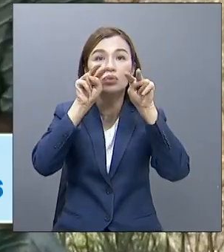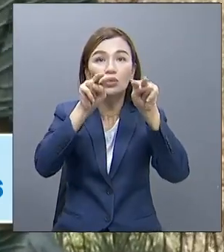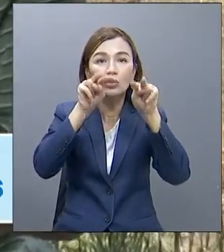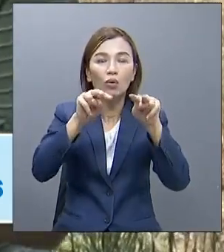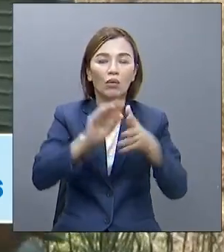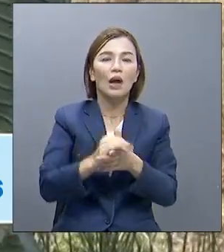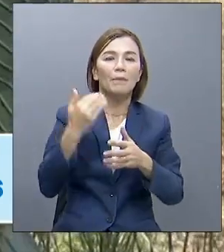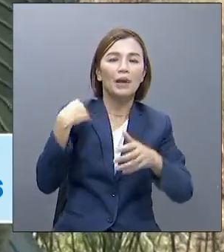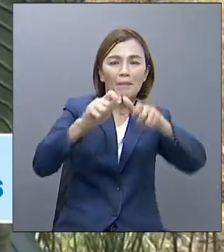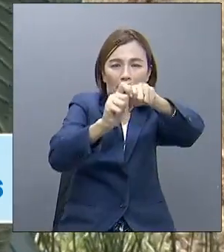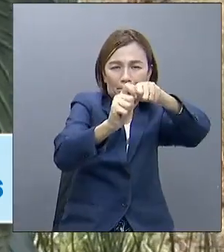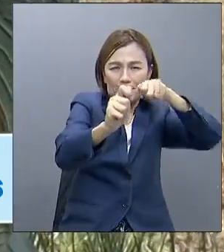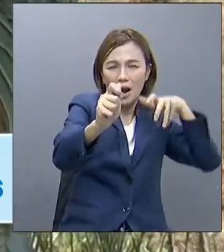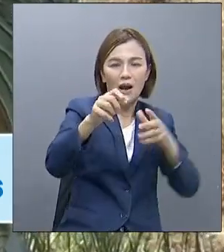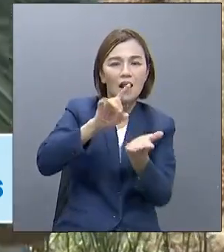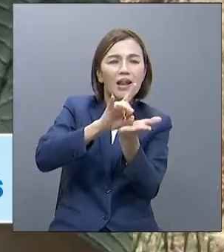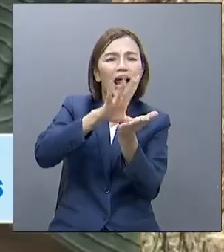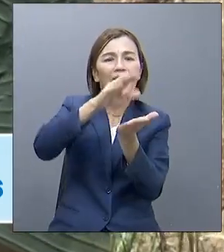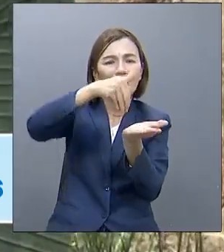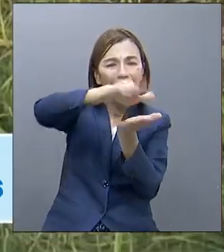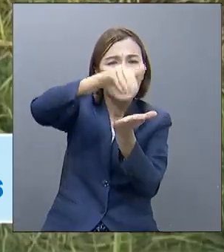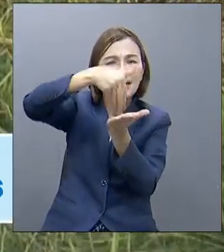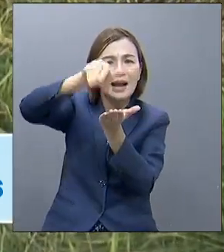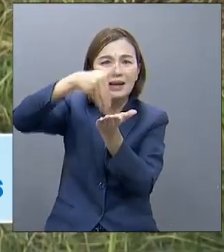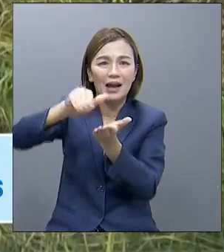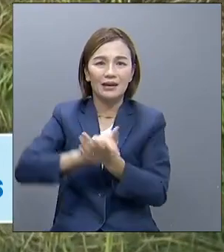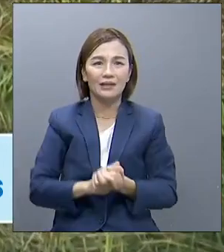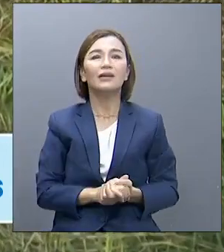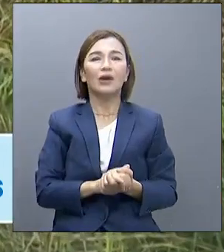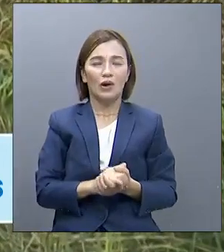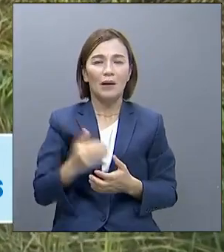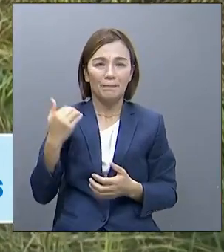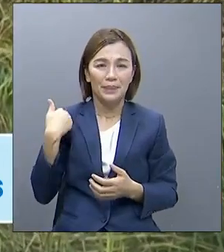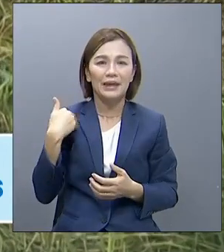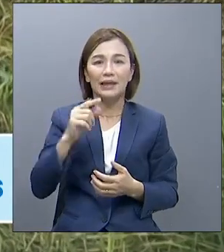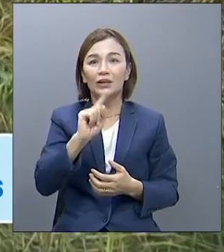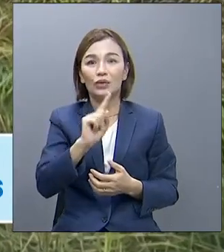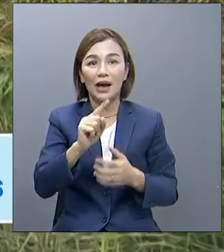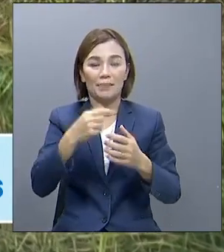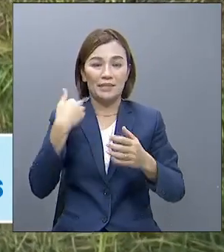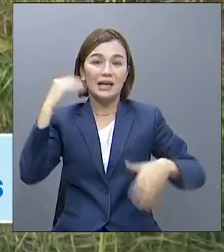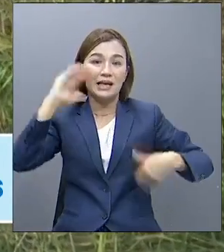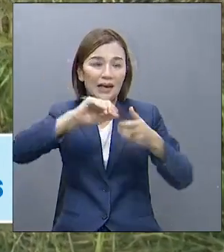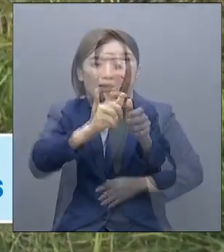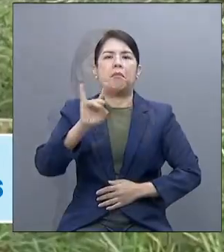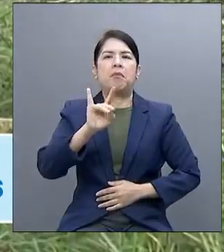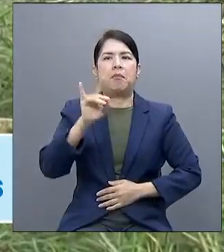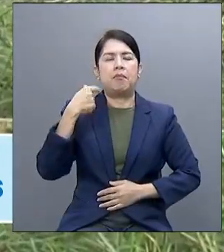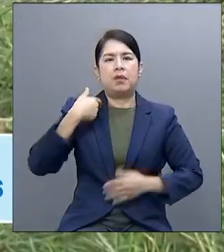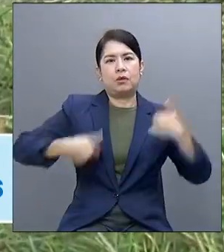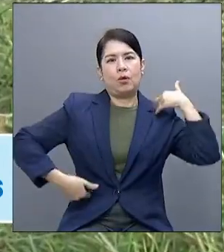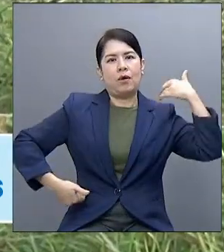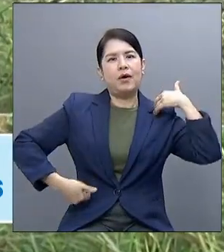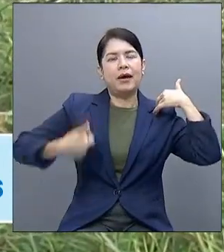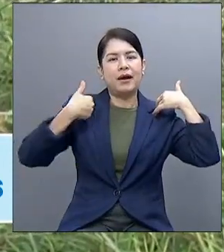ติ๊กแล้วก็ก้อนหินนะคะเอาไว้ยิงเล็งแล้วก็ยิงไปเลยค่ะยิงไปที่ลิงนะคะเพื่อป้องกันลิงเนี่ย